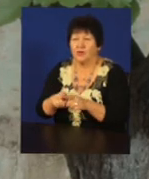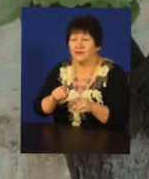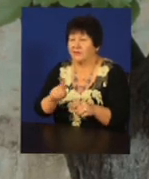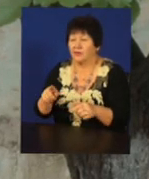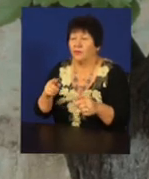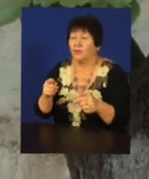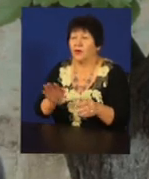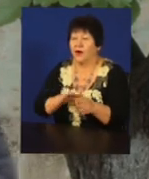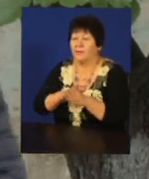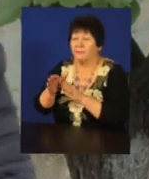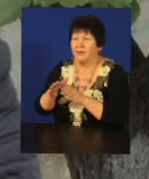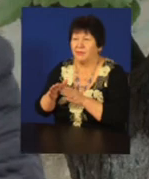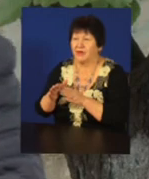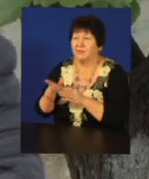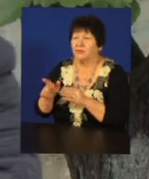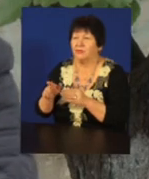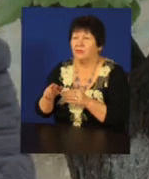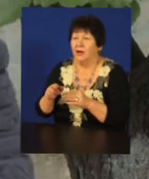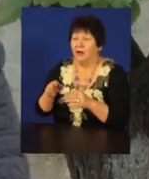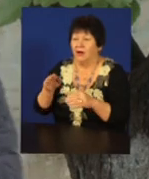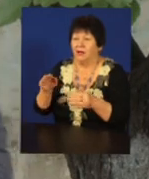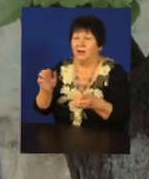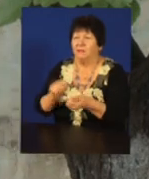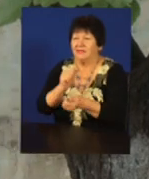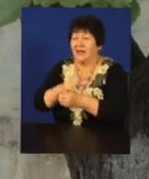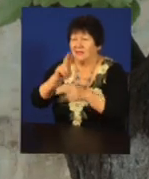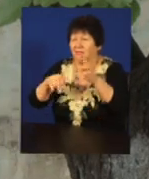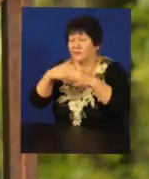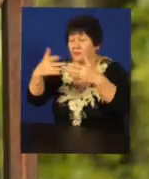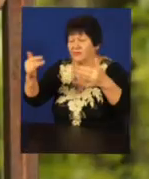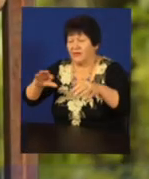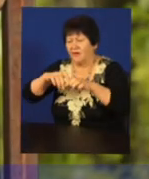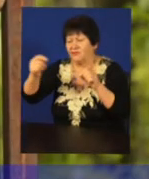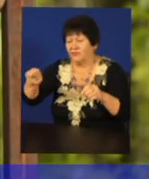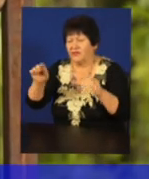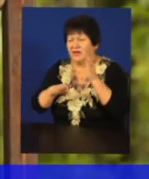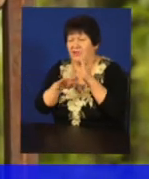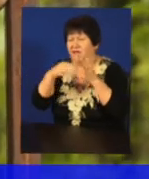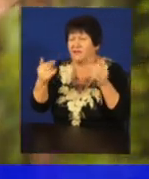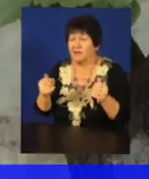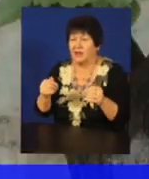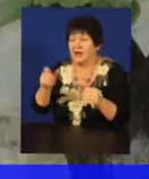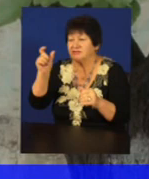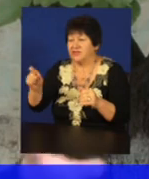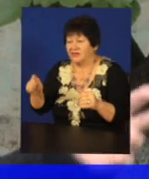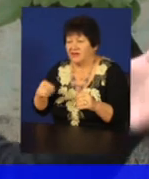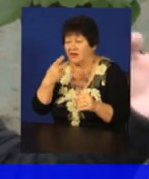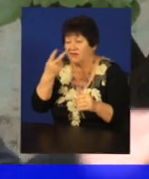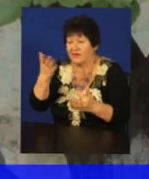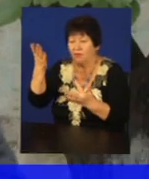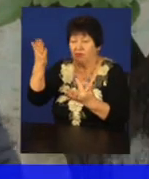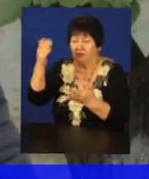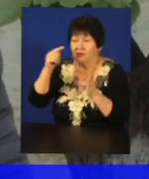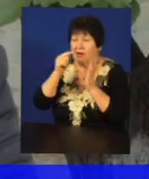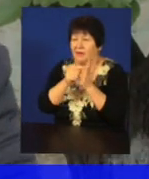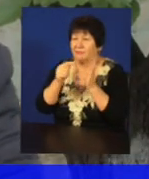umplem tomberoanele cu baligă, material de construcție, frunză, crengi. Cetățenii s-au împărțit inițial în două tabere. Cei